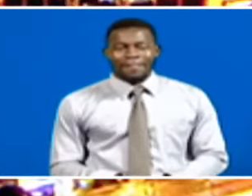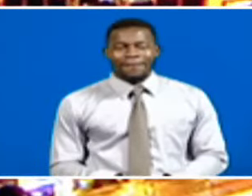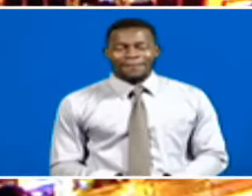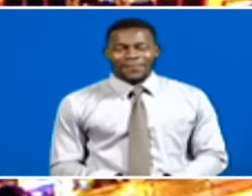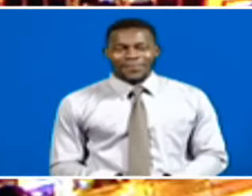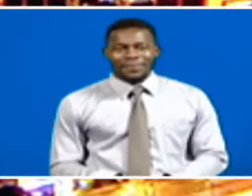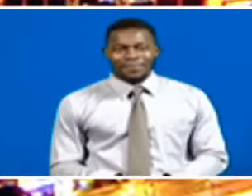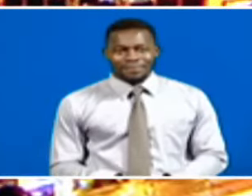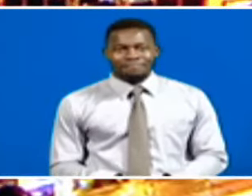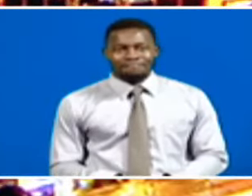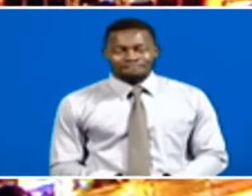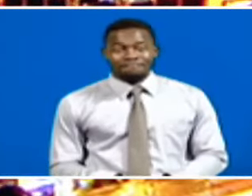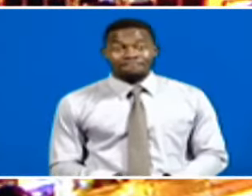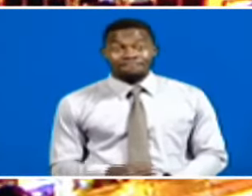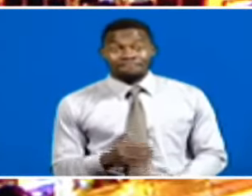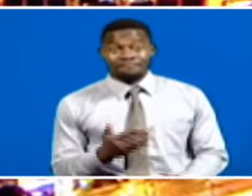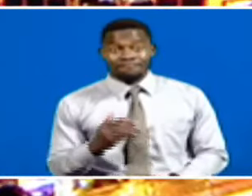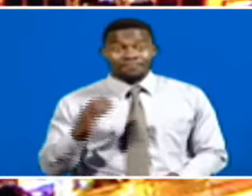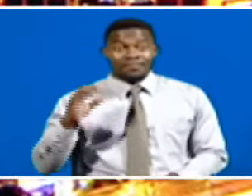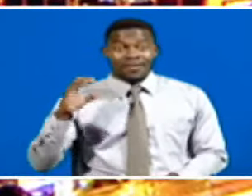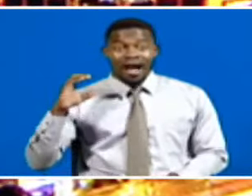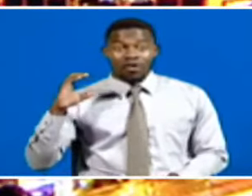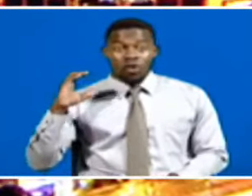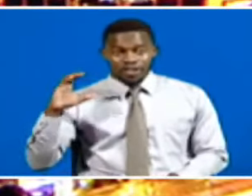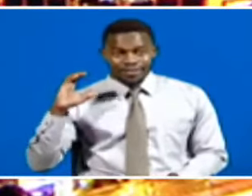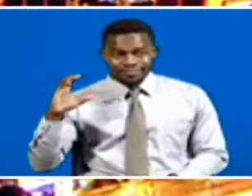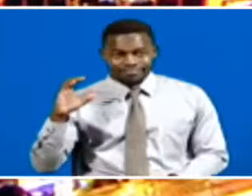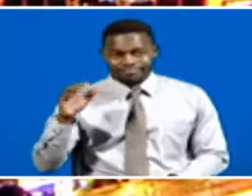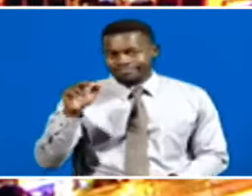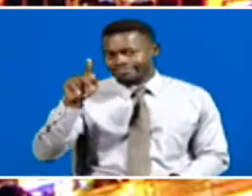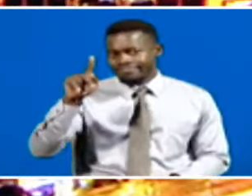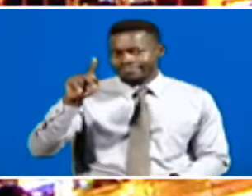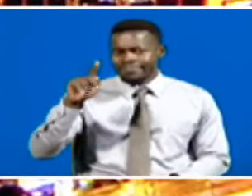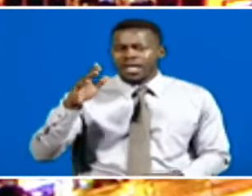Na mwili wa kocha wa Kevin Kiptum, Javais